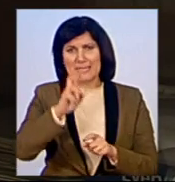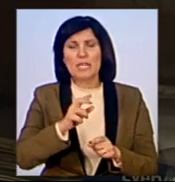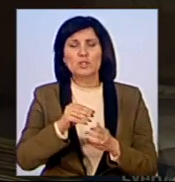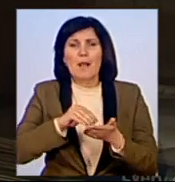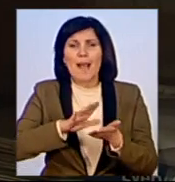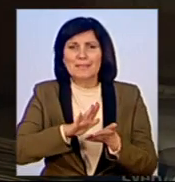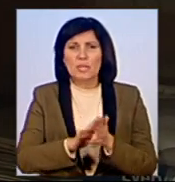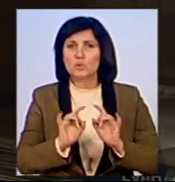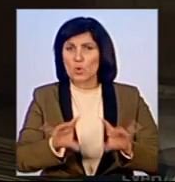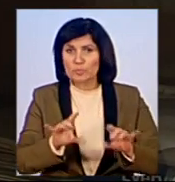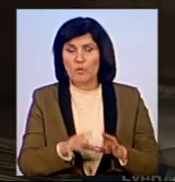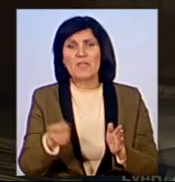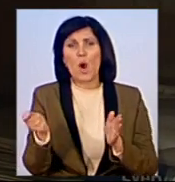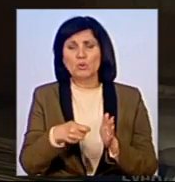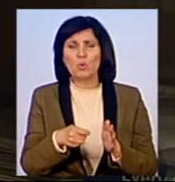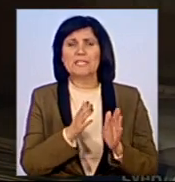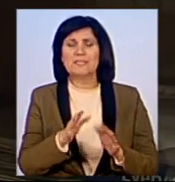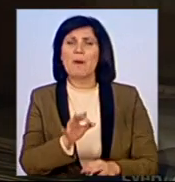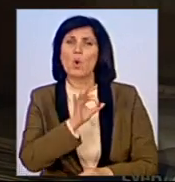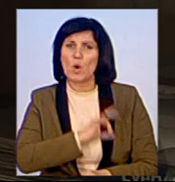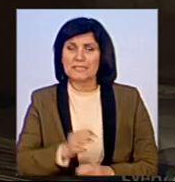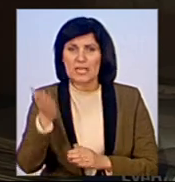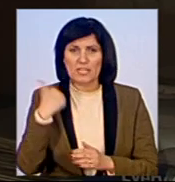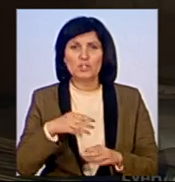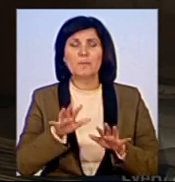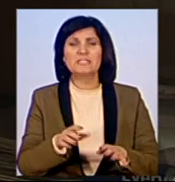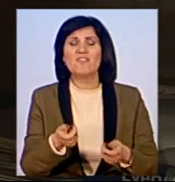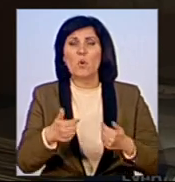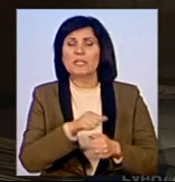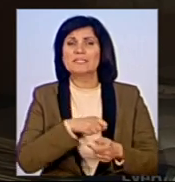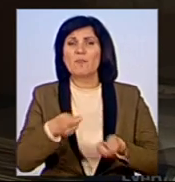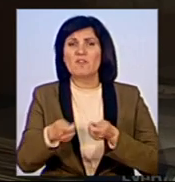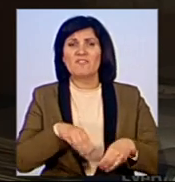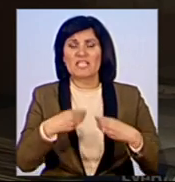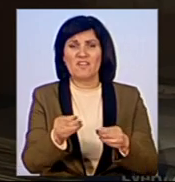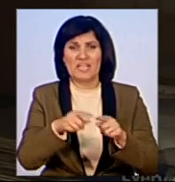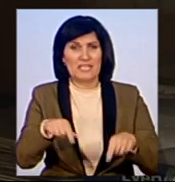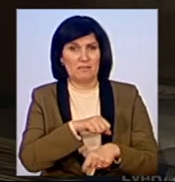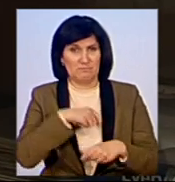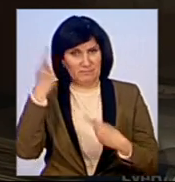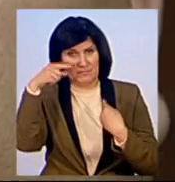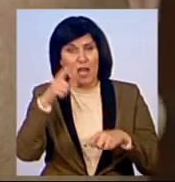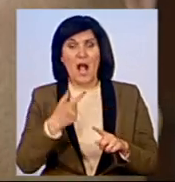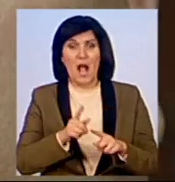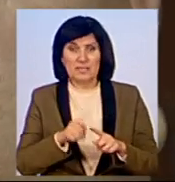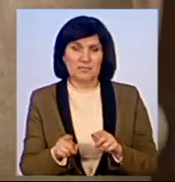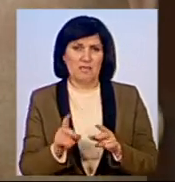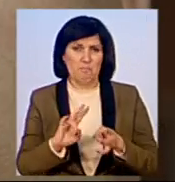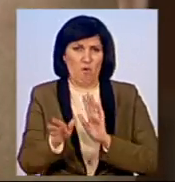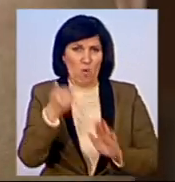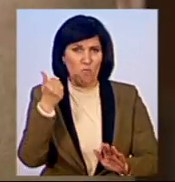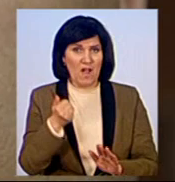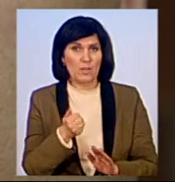Краснолуцький розповів, аукціонна система корисна, адже раніше місцеві органи самоврядування роздавали ділянки на власний розсуд, а це провокувало корупцію.